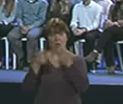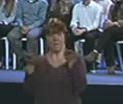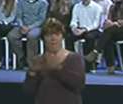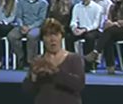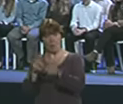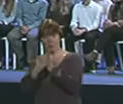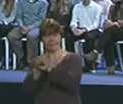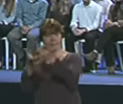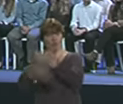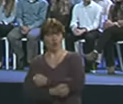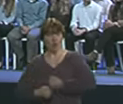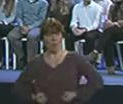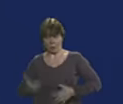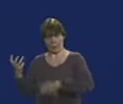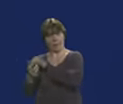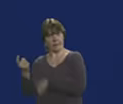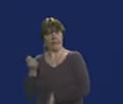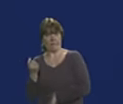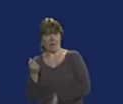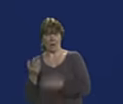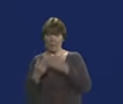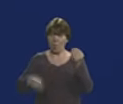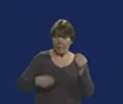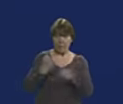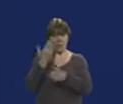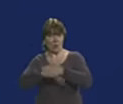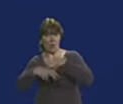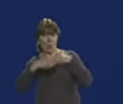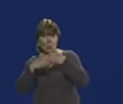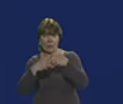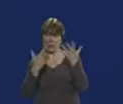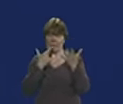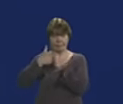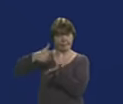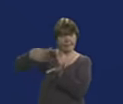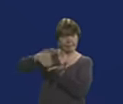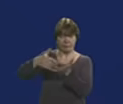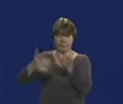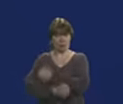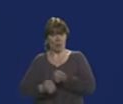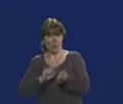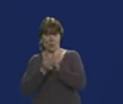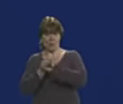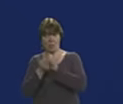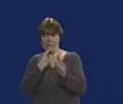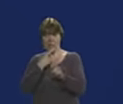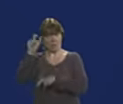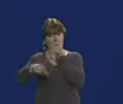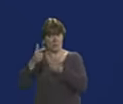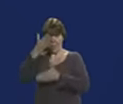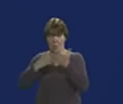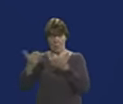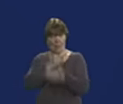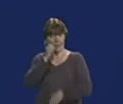chômage. Quand la crise souffre et que vous êtes ouvrier d'une usine qui perd la moitié de son chiffre d'affaires, vous perdez la moitié de votre